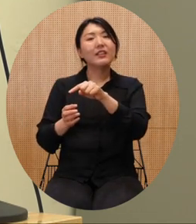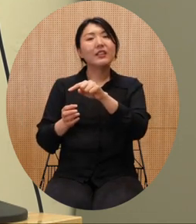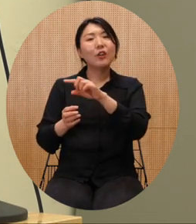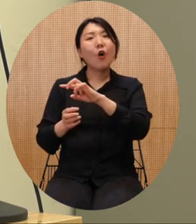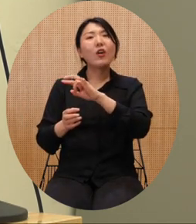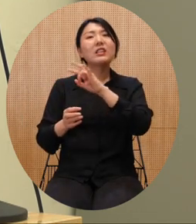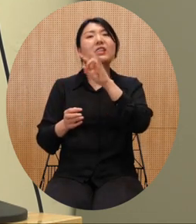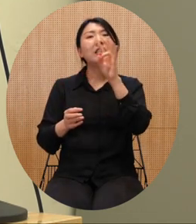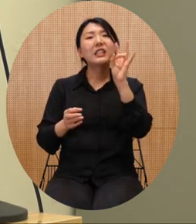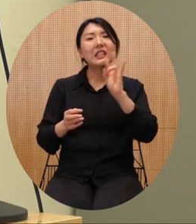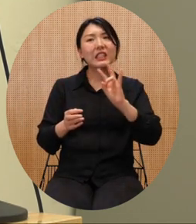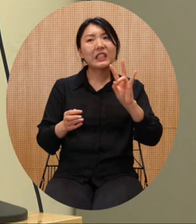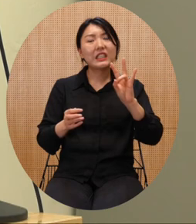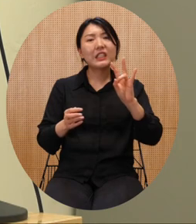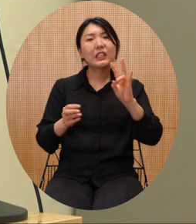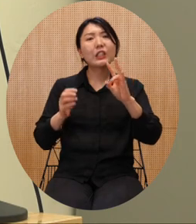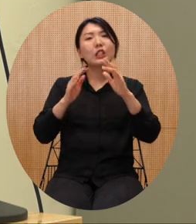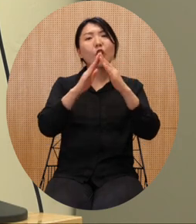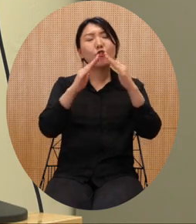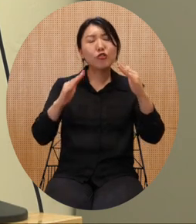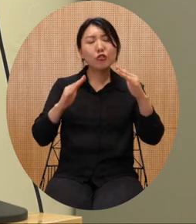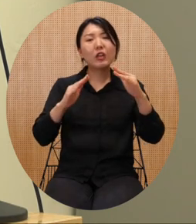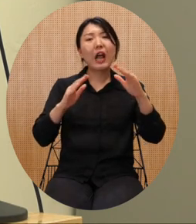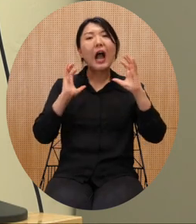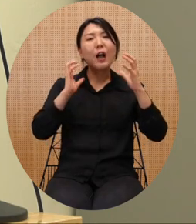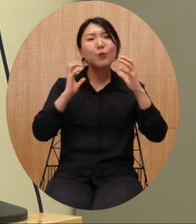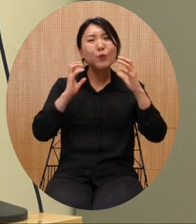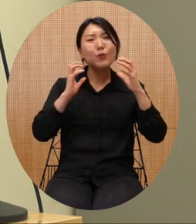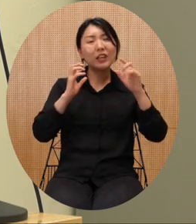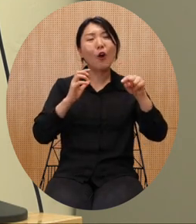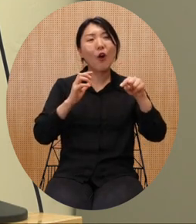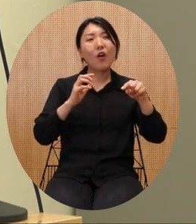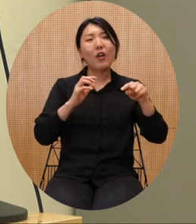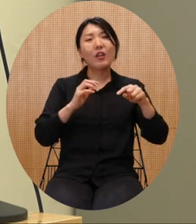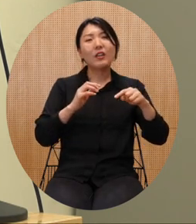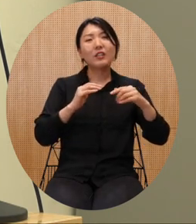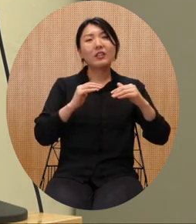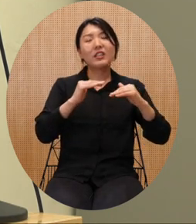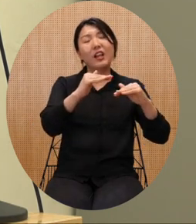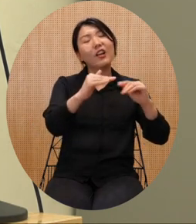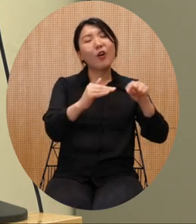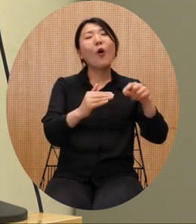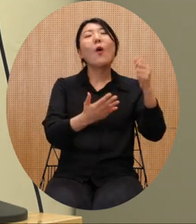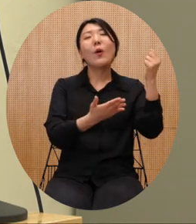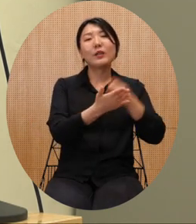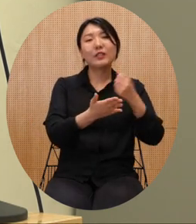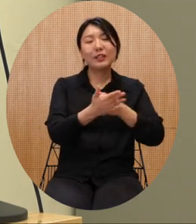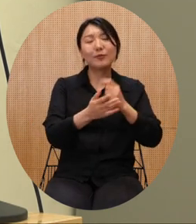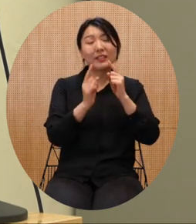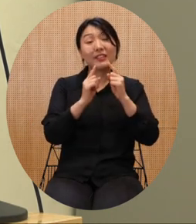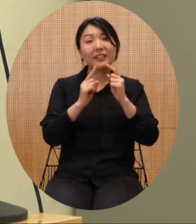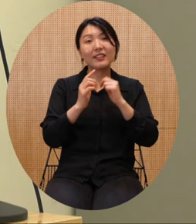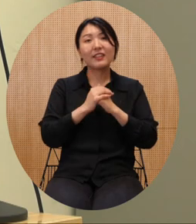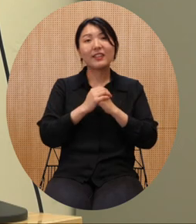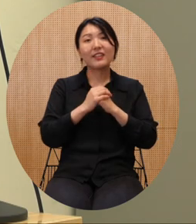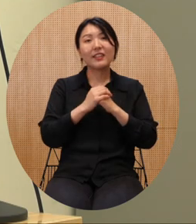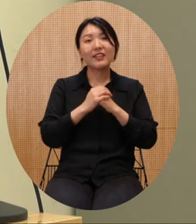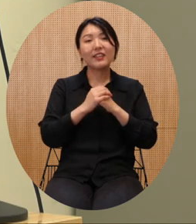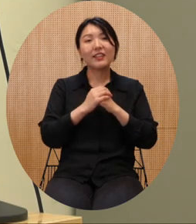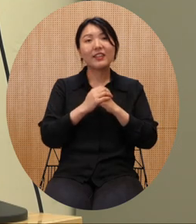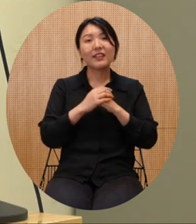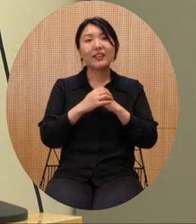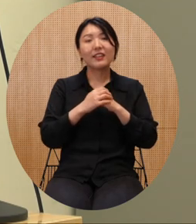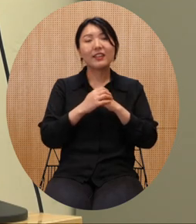굉장히 시흥하고 이제 전주 정도가 하고 있는 부분이 아쉽다라는 말씀을 드려서 이런 질문이 나왔는 것 같은데요.